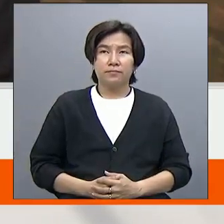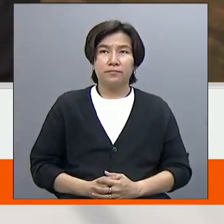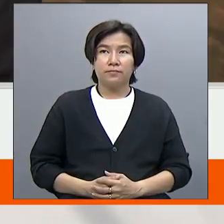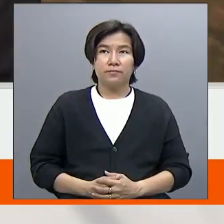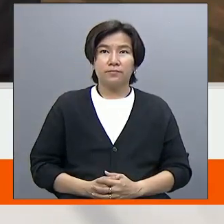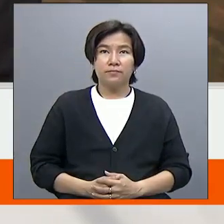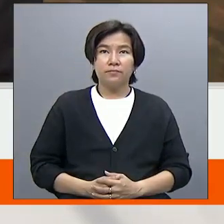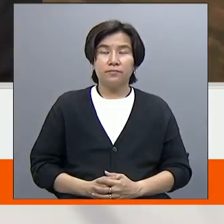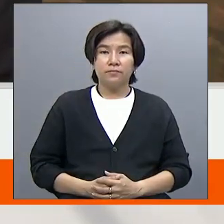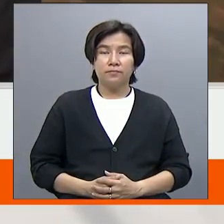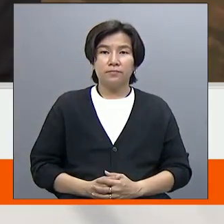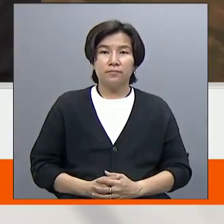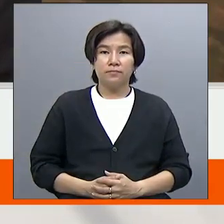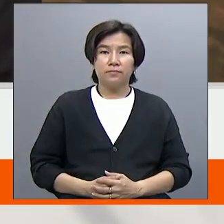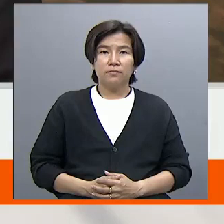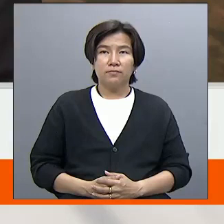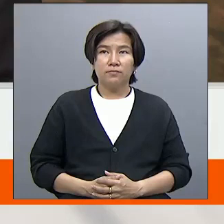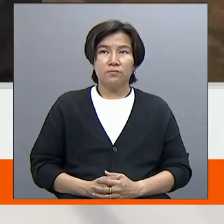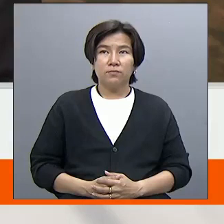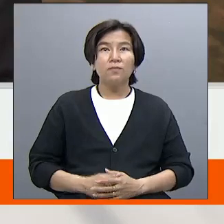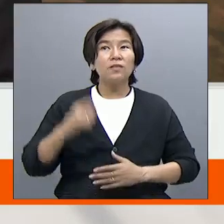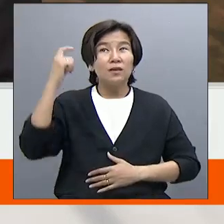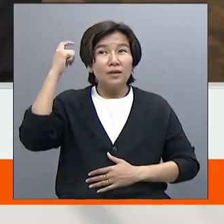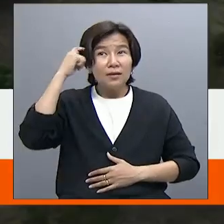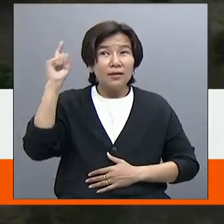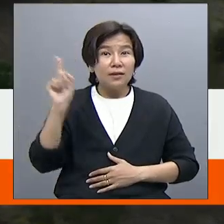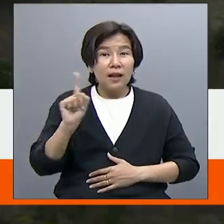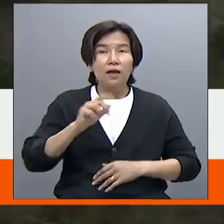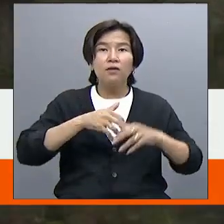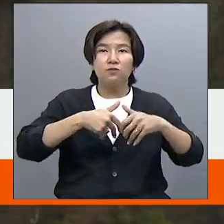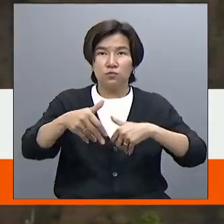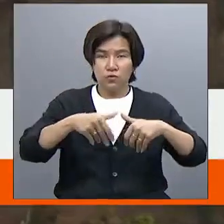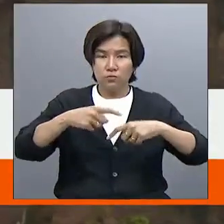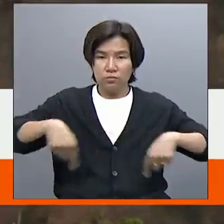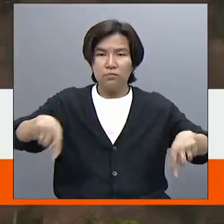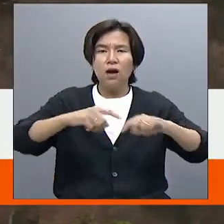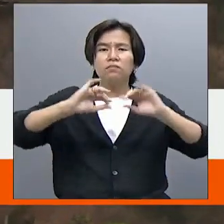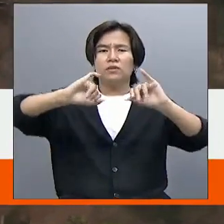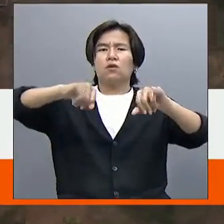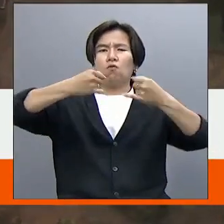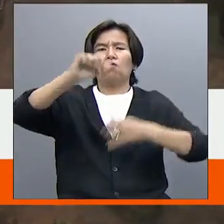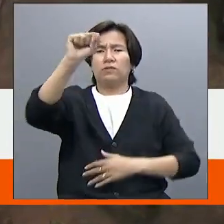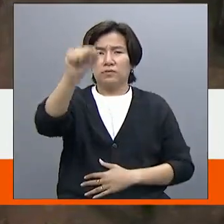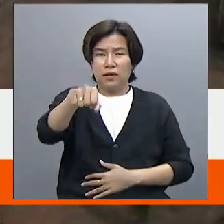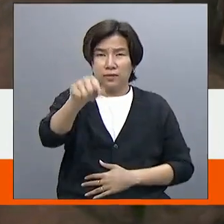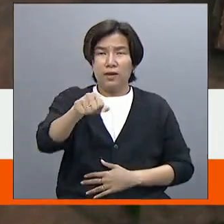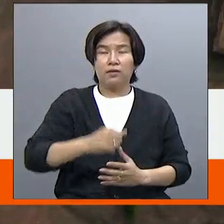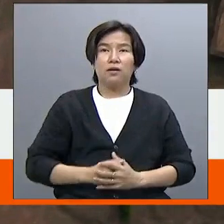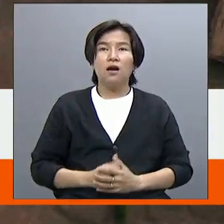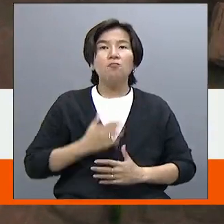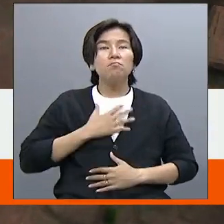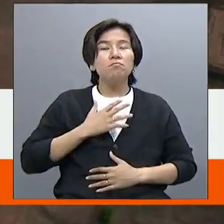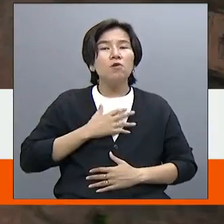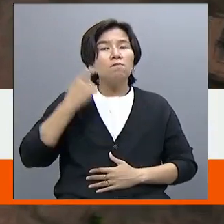ก็คือผมคิดว่าพี่น้องชาวศรีเทพล่ะครับเป็นเจ้าของมรดกอันนี้อย่างแท้จริงนะครับเพราะฉะนั้นผมคิดว่า